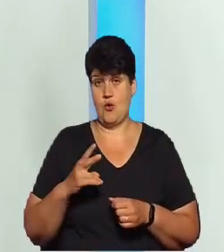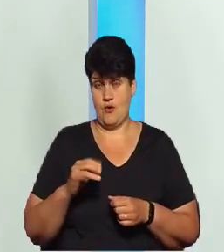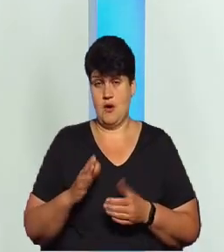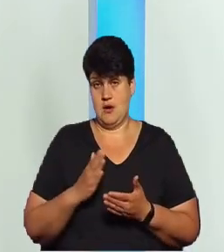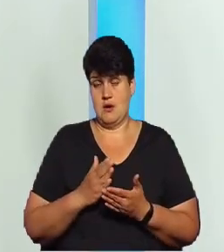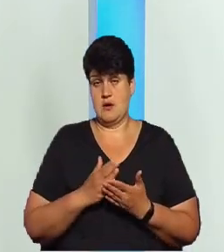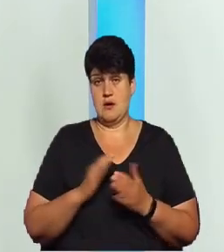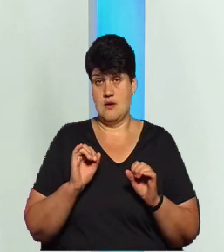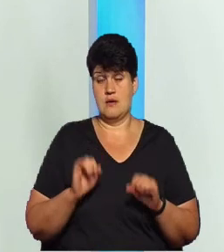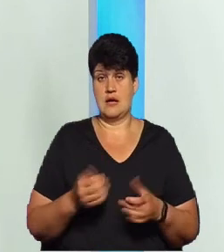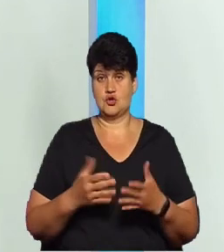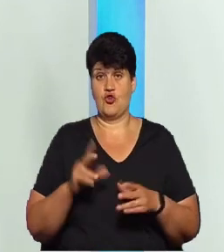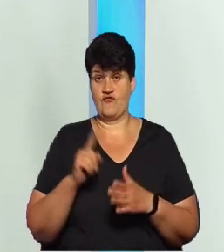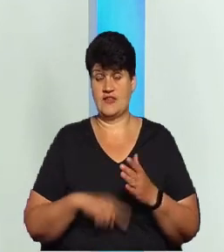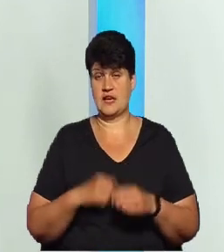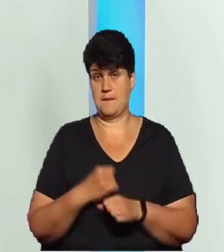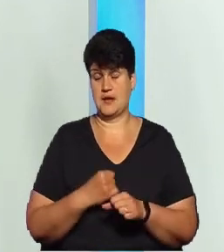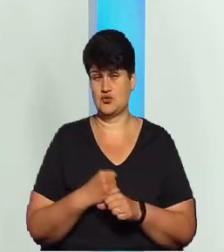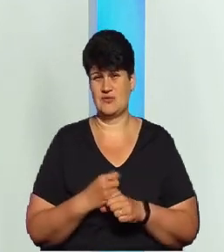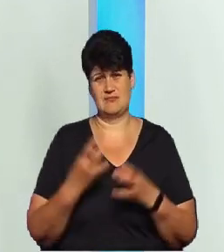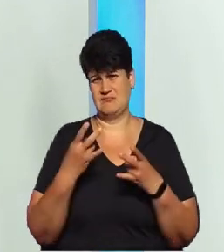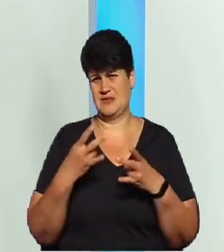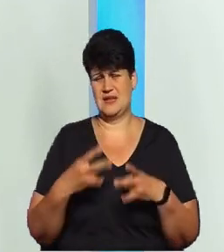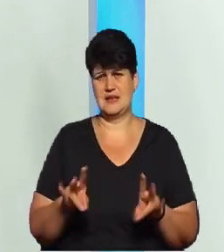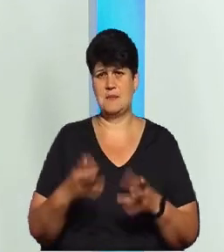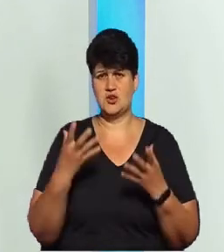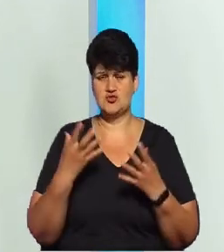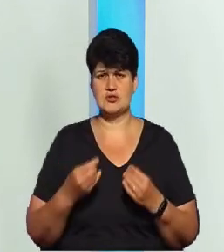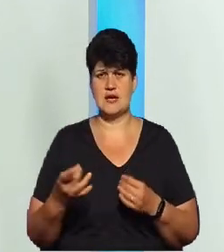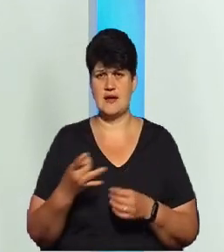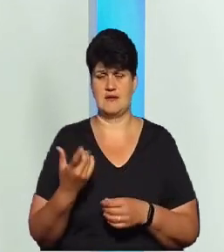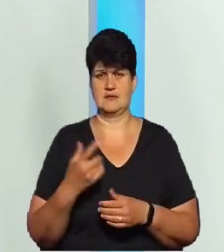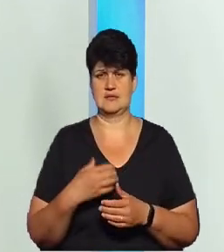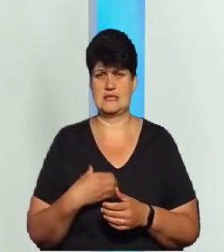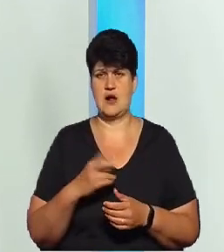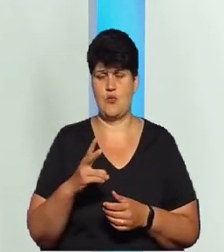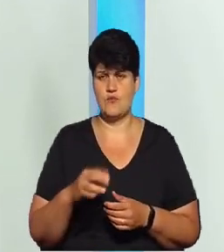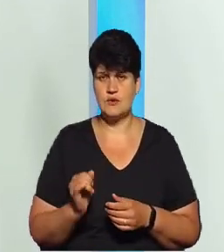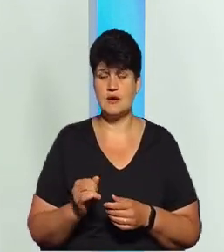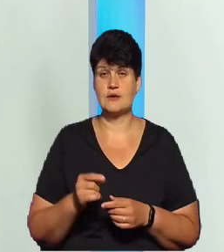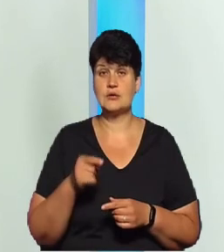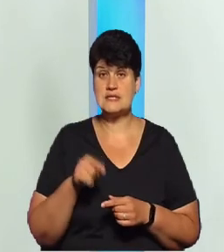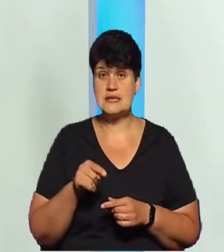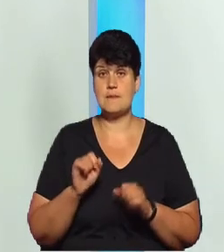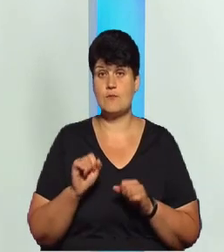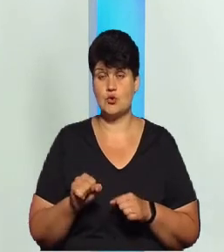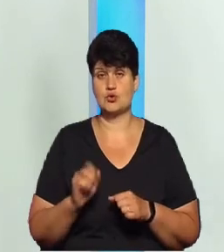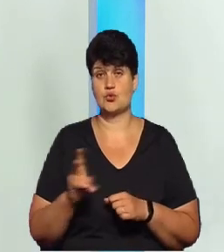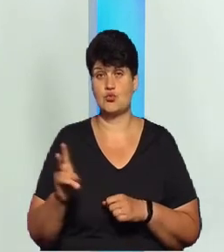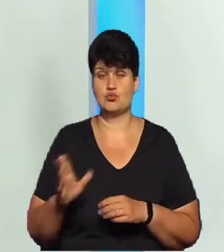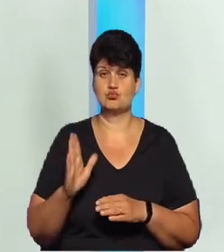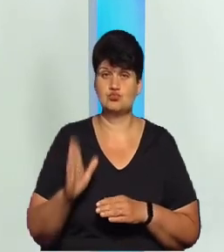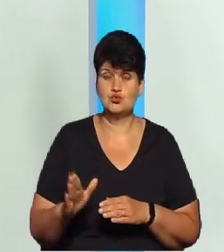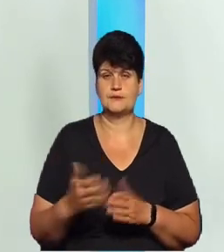то не завжди потрібно себе ще раз перестраховувати. Іноді ось ця перестраховка, вона може для декого бути, якби ніби,